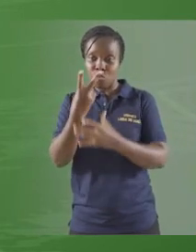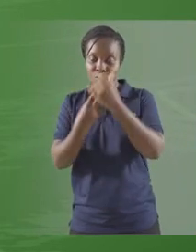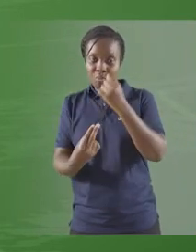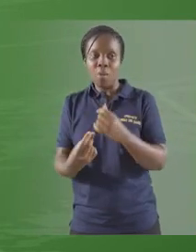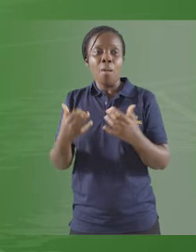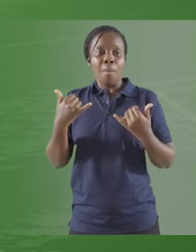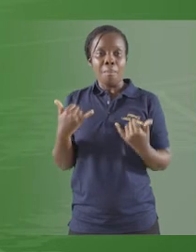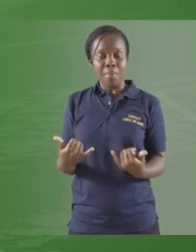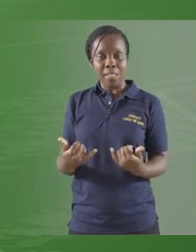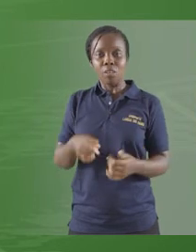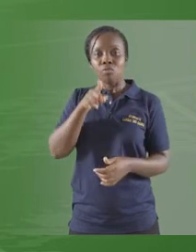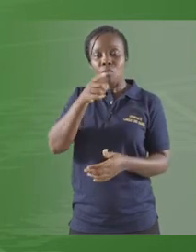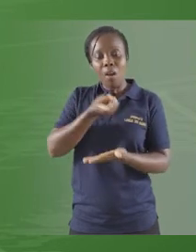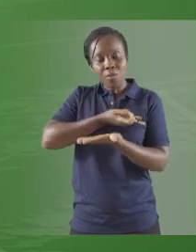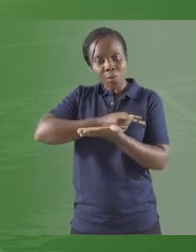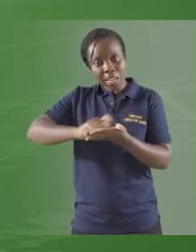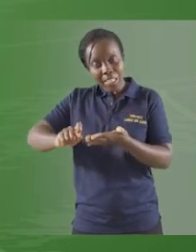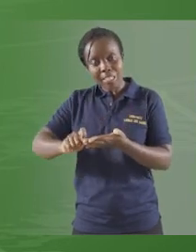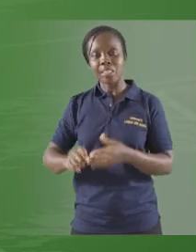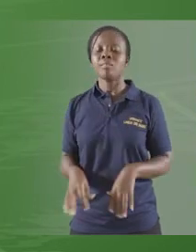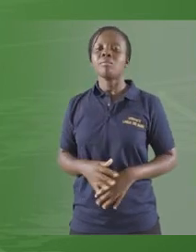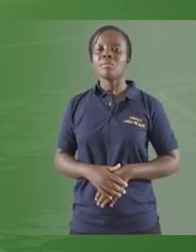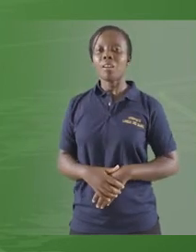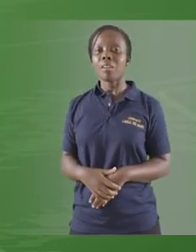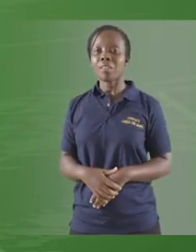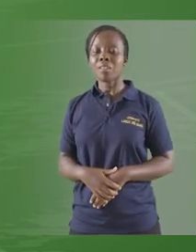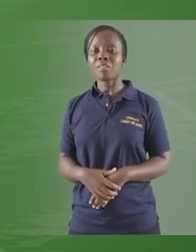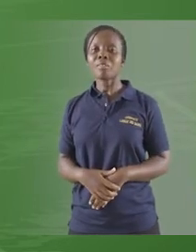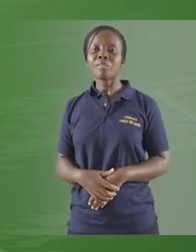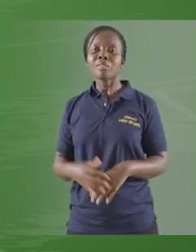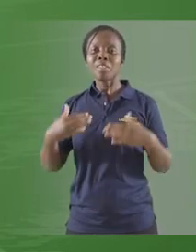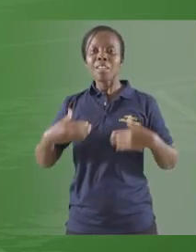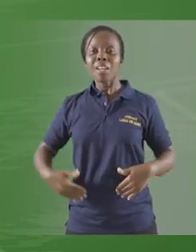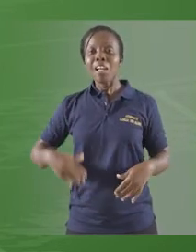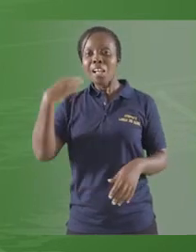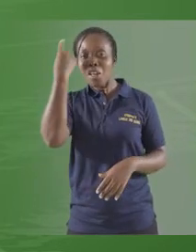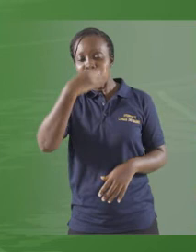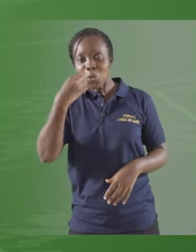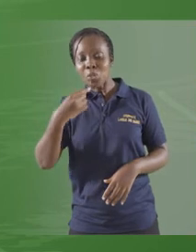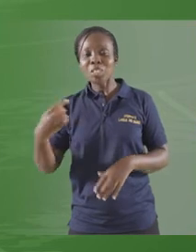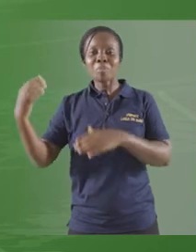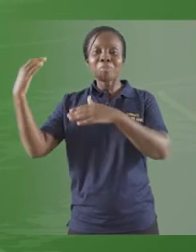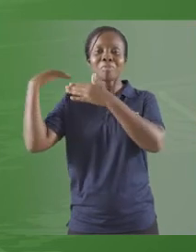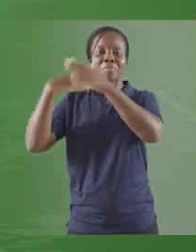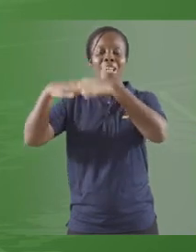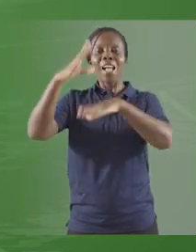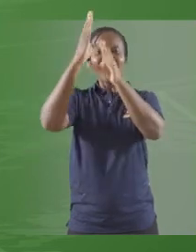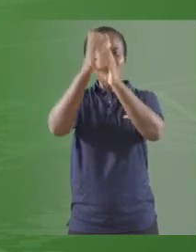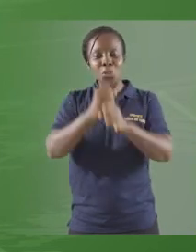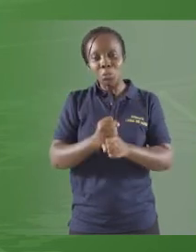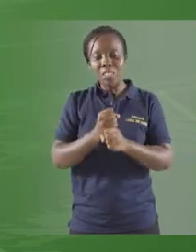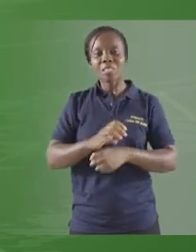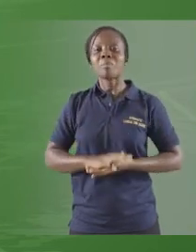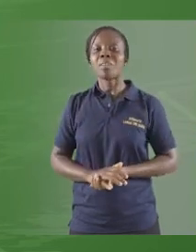nous allons donc écrire les génotypes, les gamètes produits et leurs proportions des deux